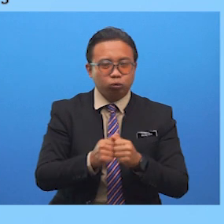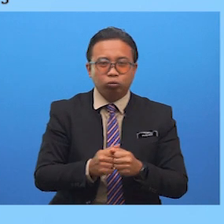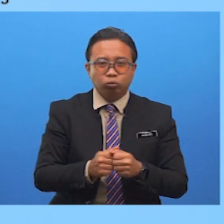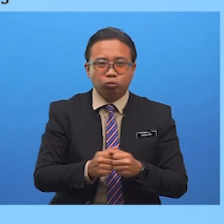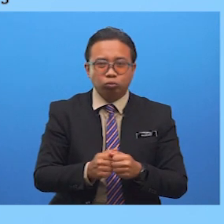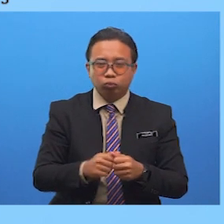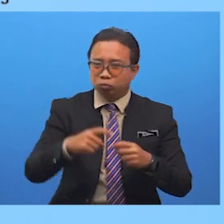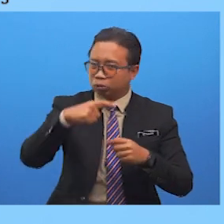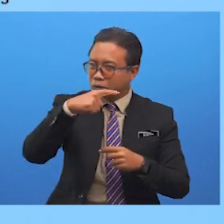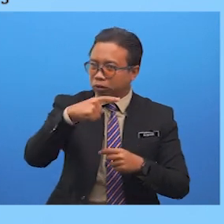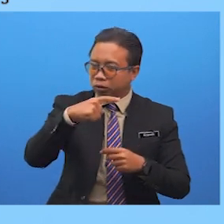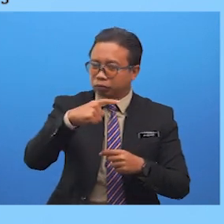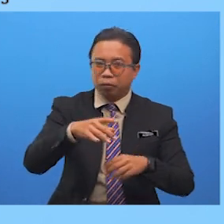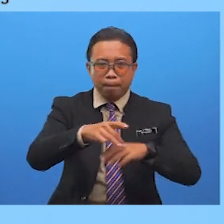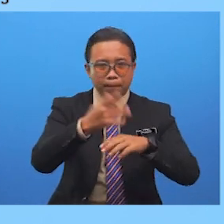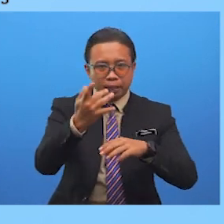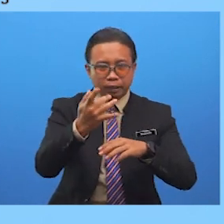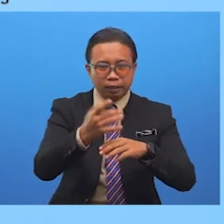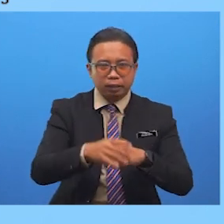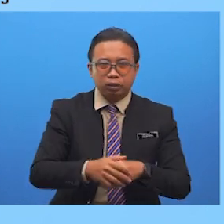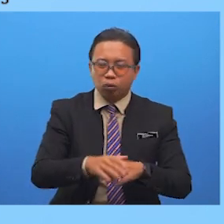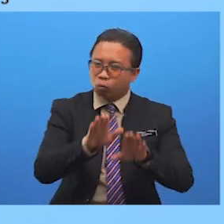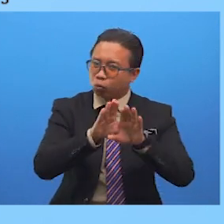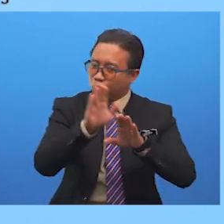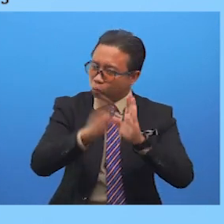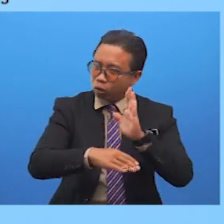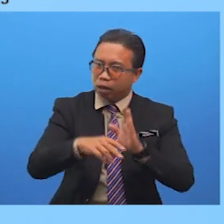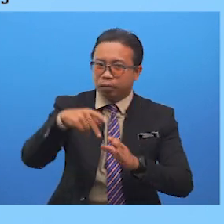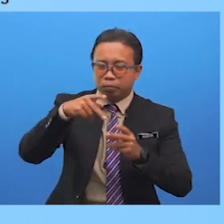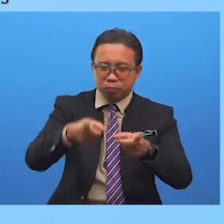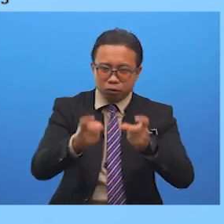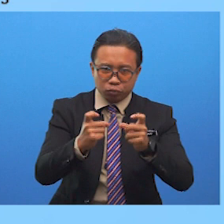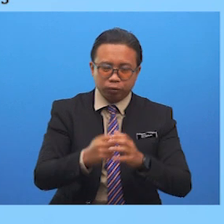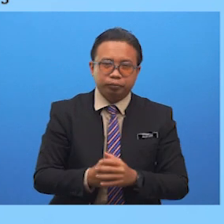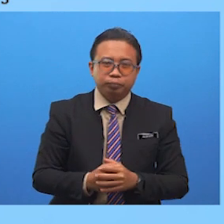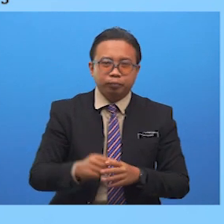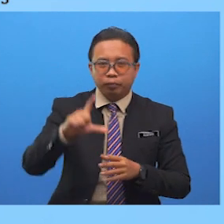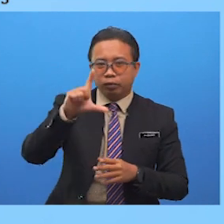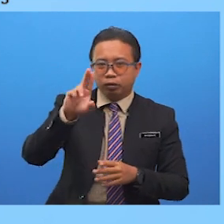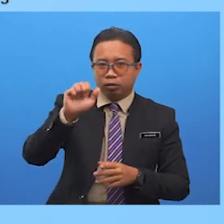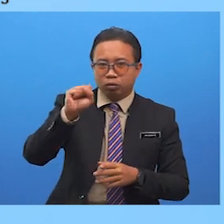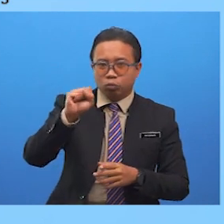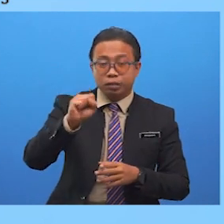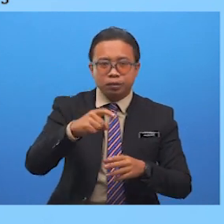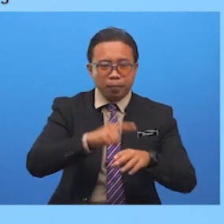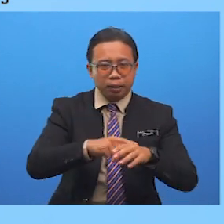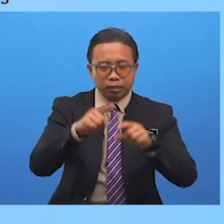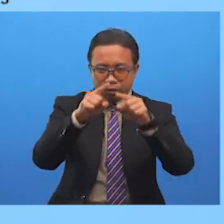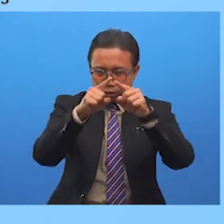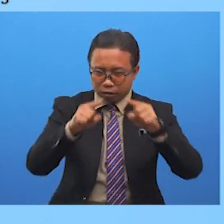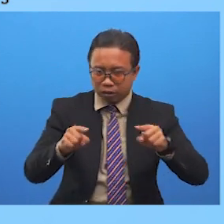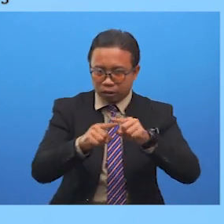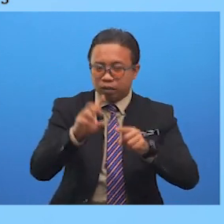mase yang nyakiti dipanggil sebagainya hutan yang begitu luas bagi segitiga air pula